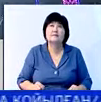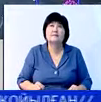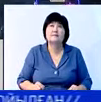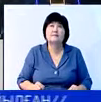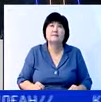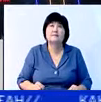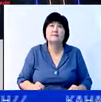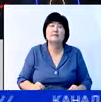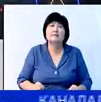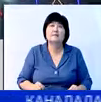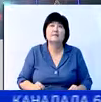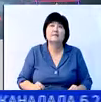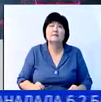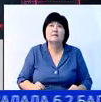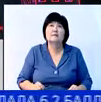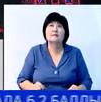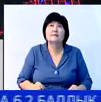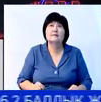5, 4, 3, 2, 1.